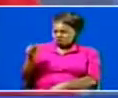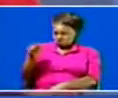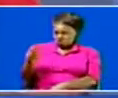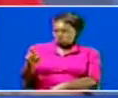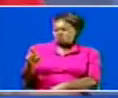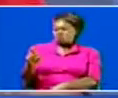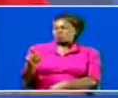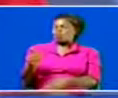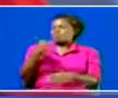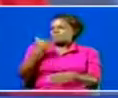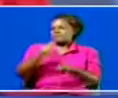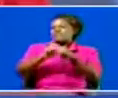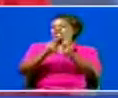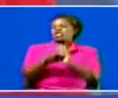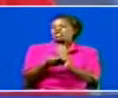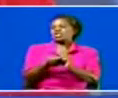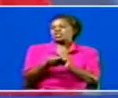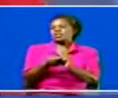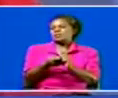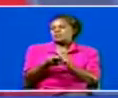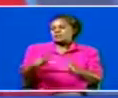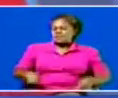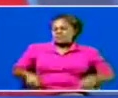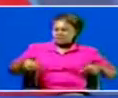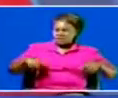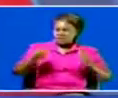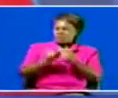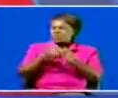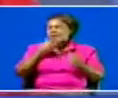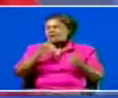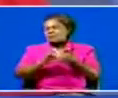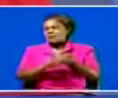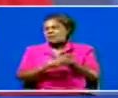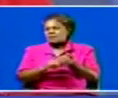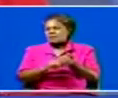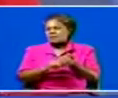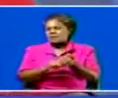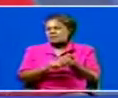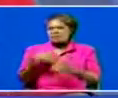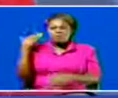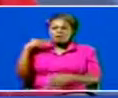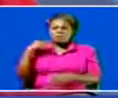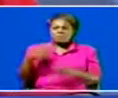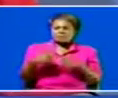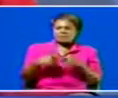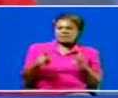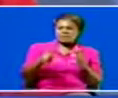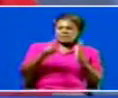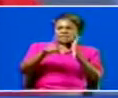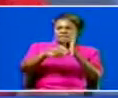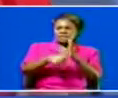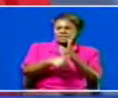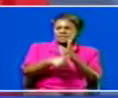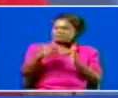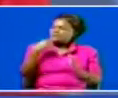kujenga ile hoja yako ulionayo. Kana mumeo, kana mkeo. Alifu huanza kwa moja, kisha ikafika alifu.